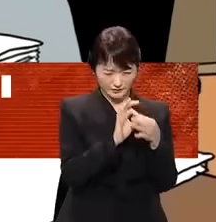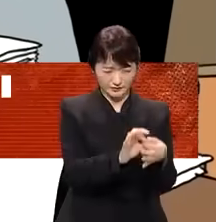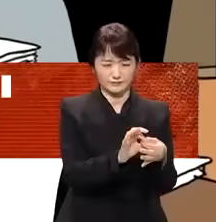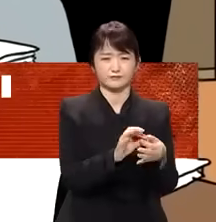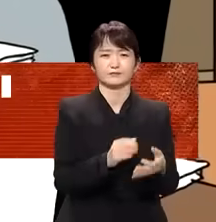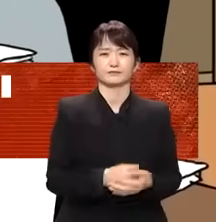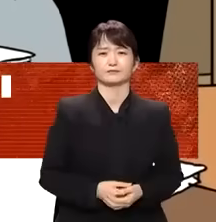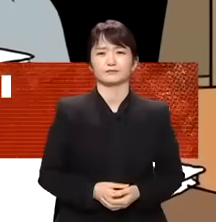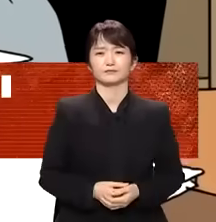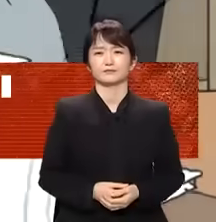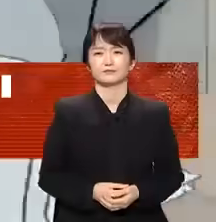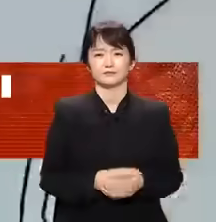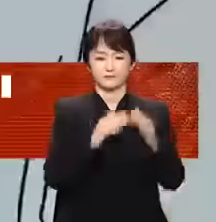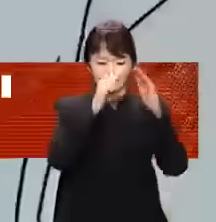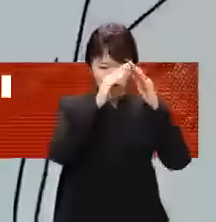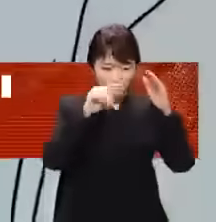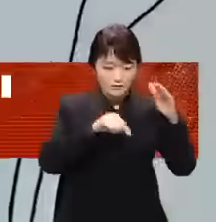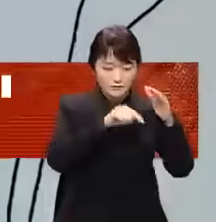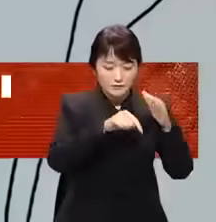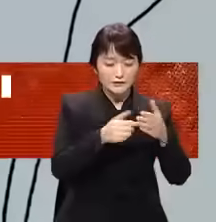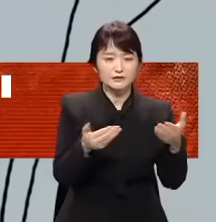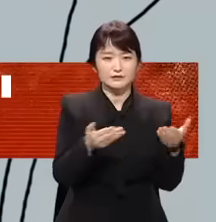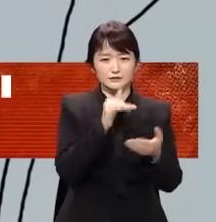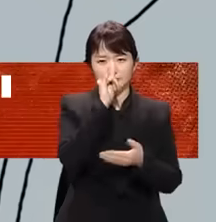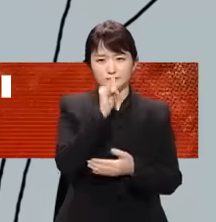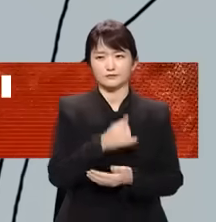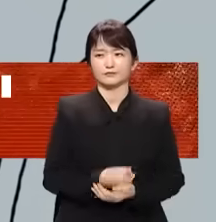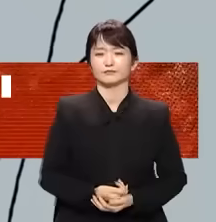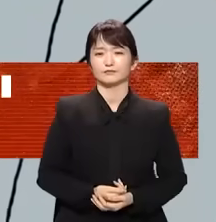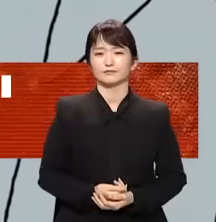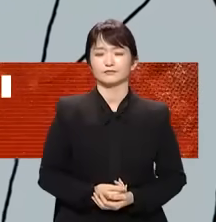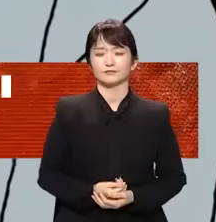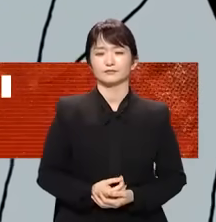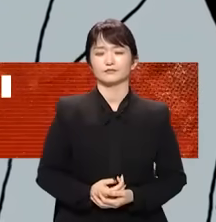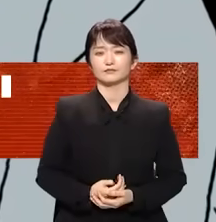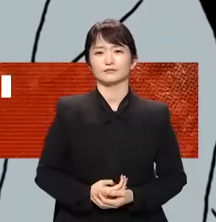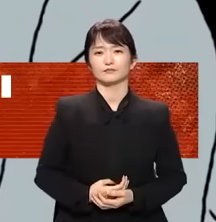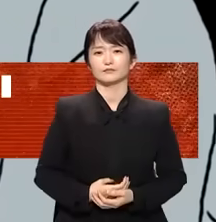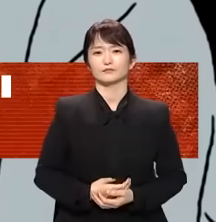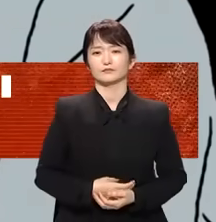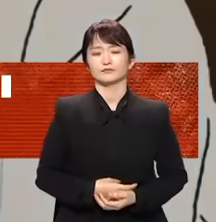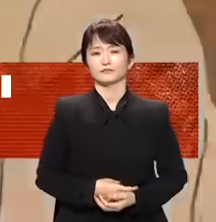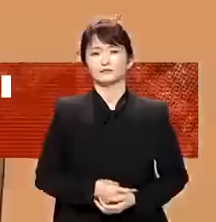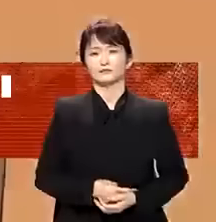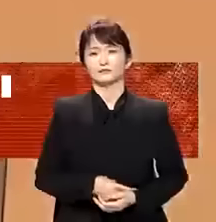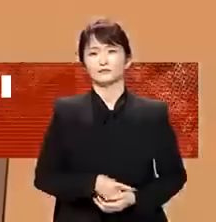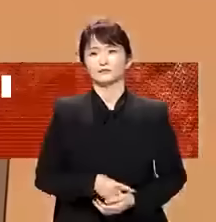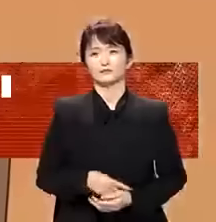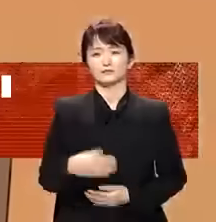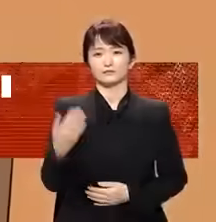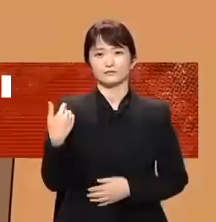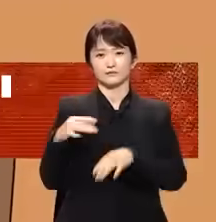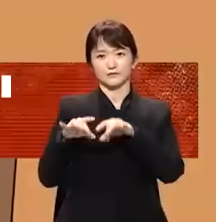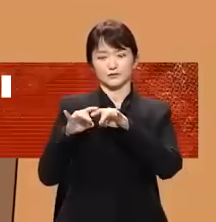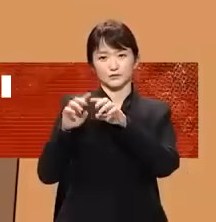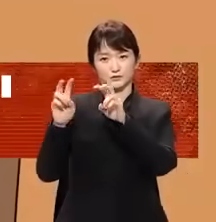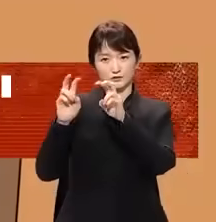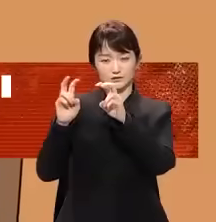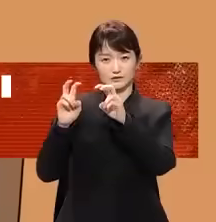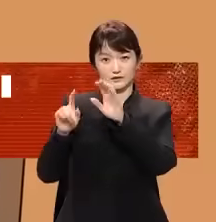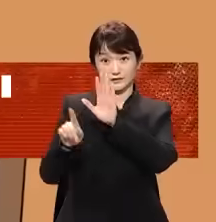편입니다 그리고 주로 집에서 재택 근무를 하고 있습니다 아 백변 사님 그거 아시죠 예전에 그 통신사 광고 공대